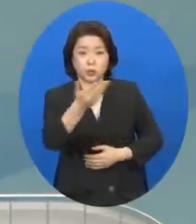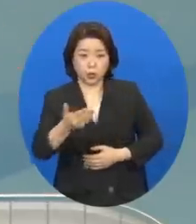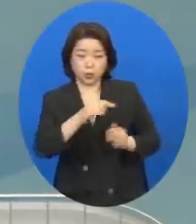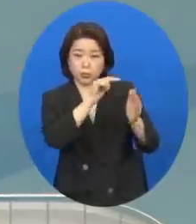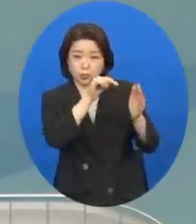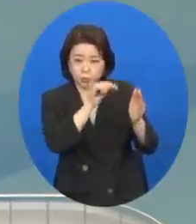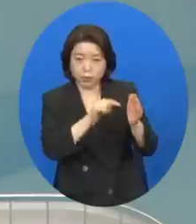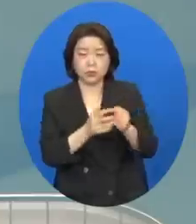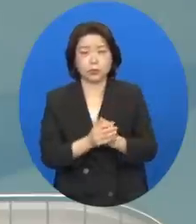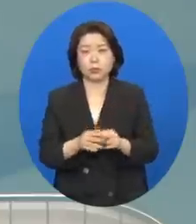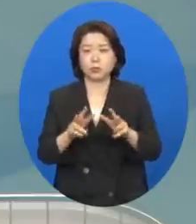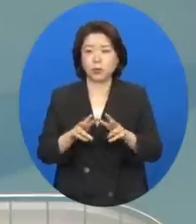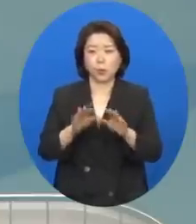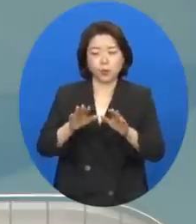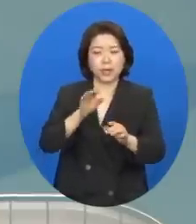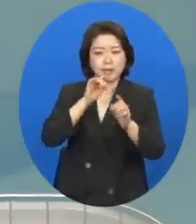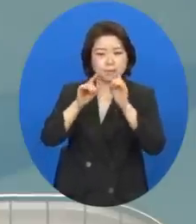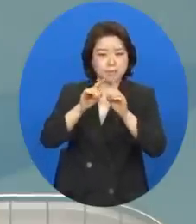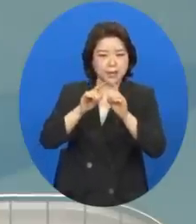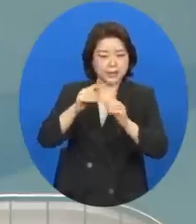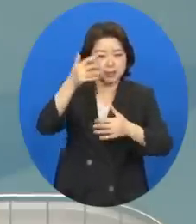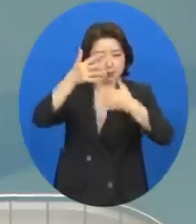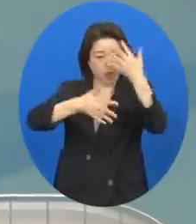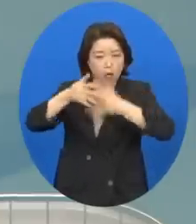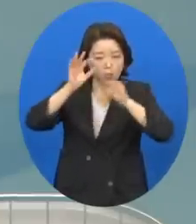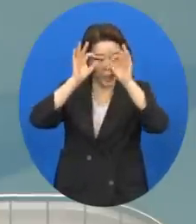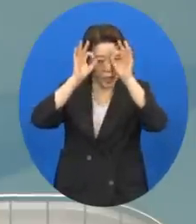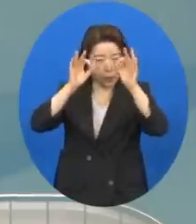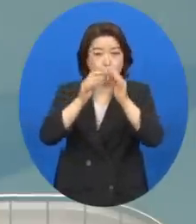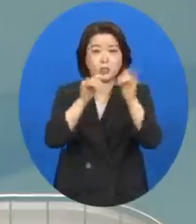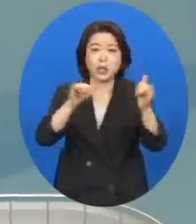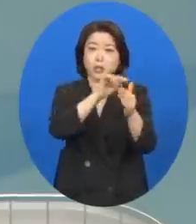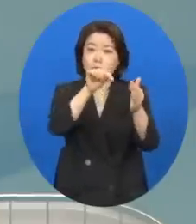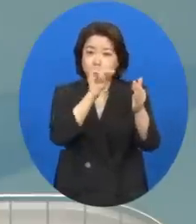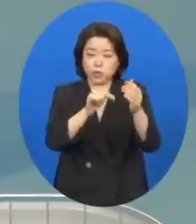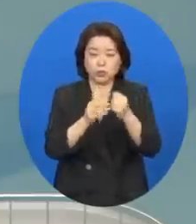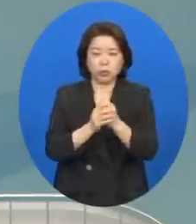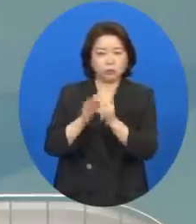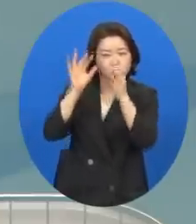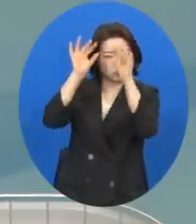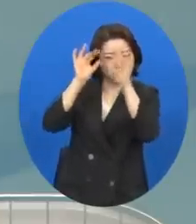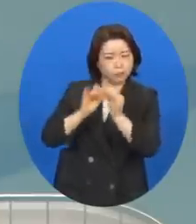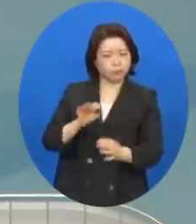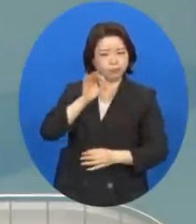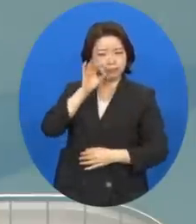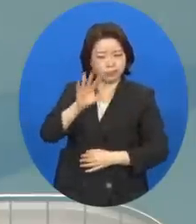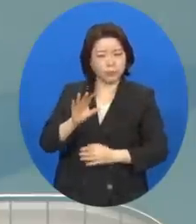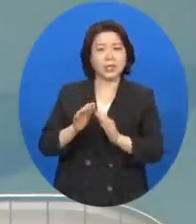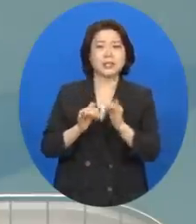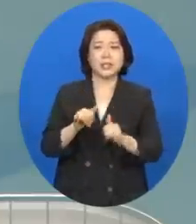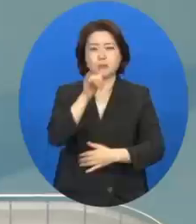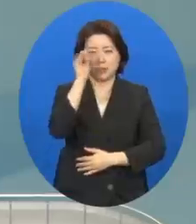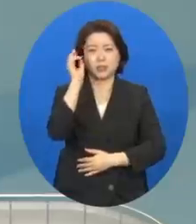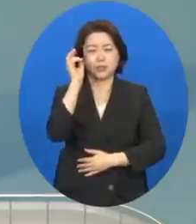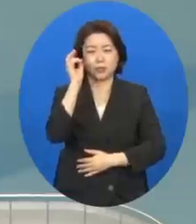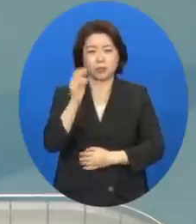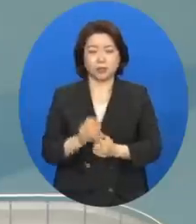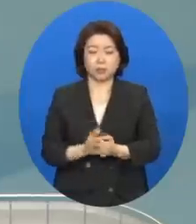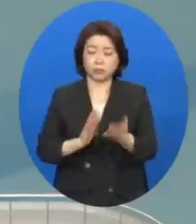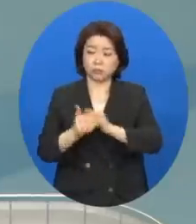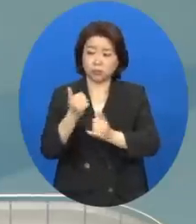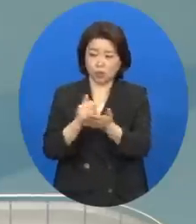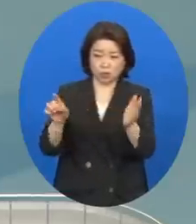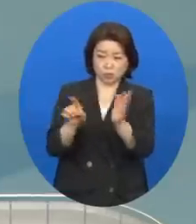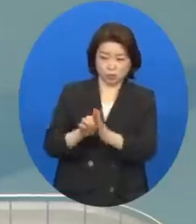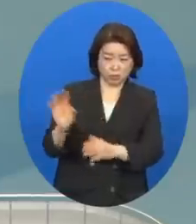중에도 또 오늘 이 말씀을 영상으로 보는 분 중에도 동의가 안 되는 분이 있으실 겁니다. 예수를 믿지 않는